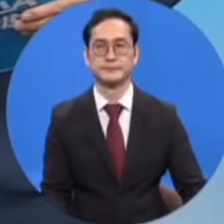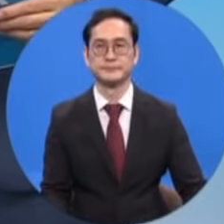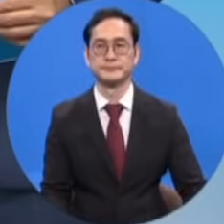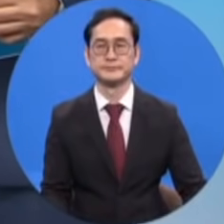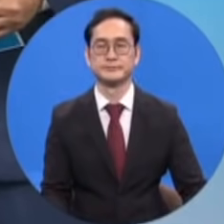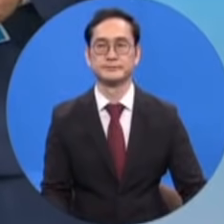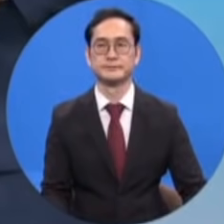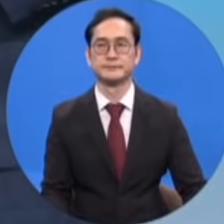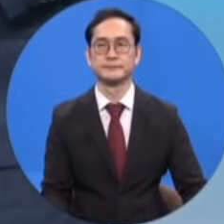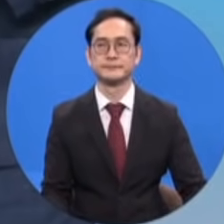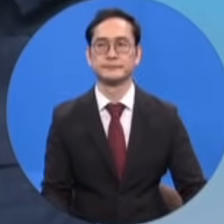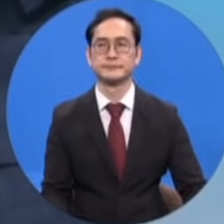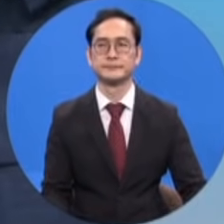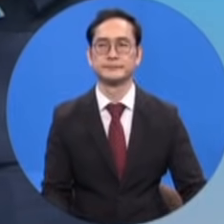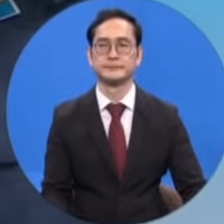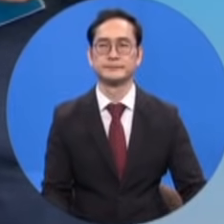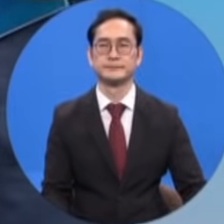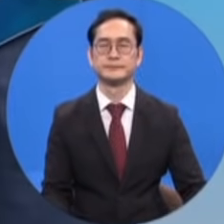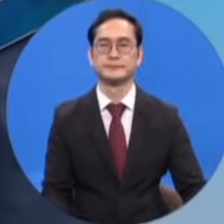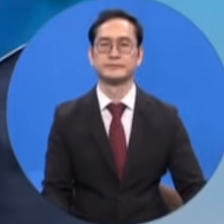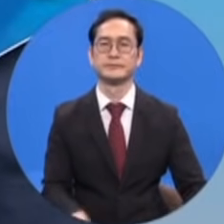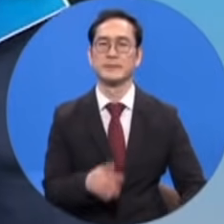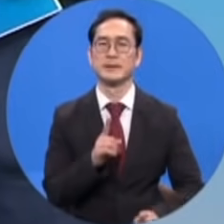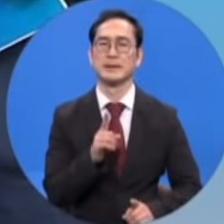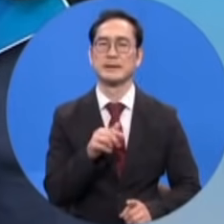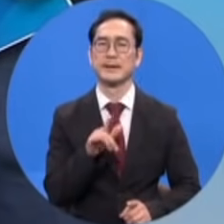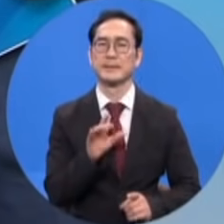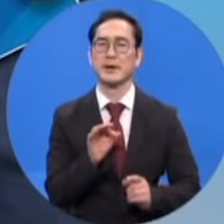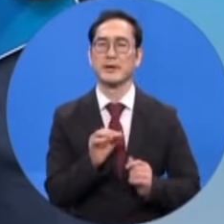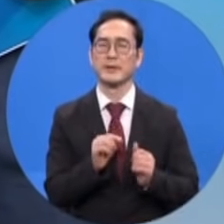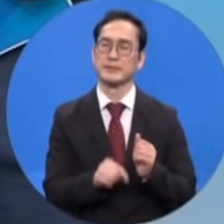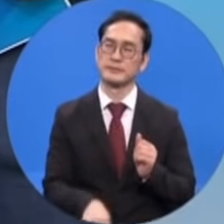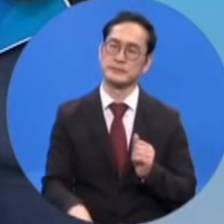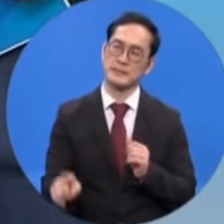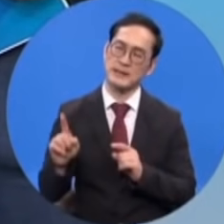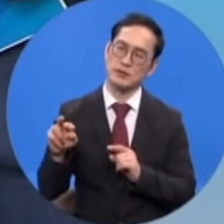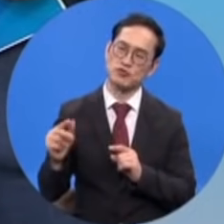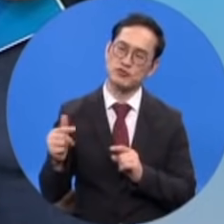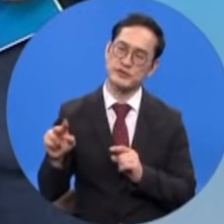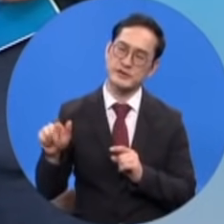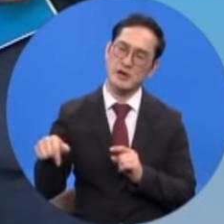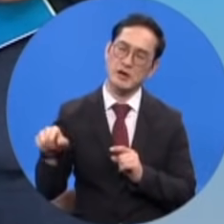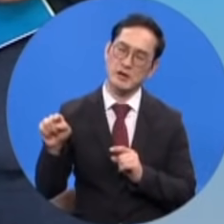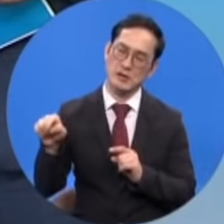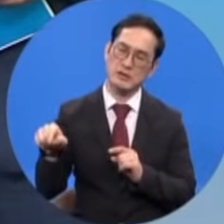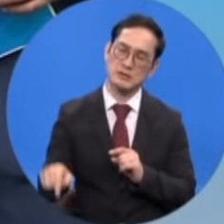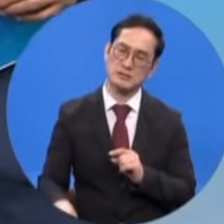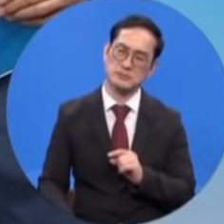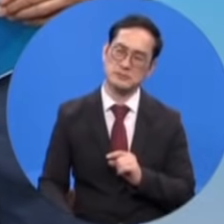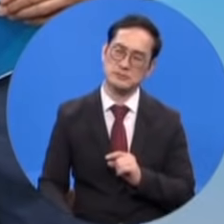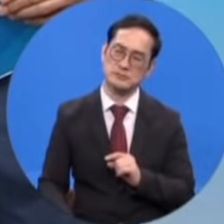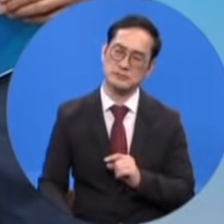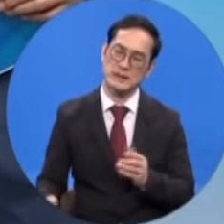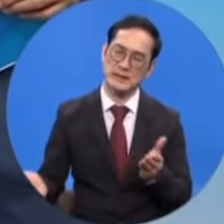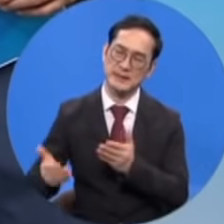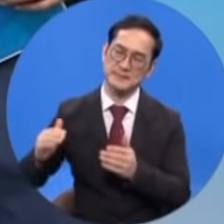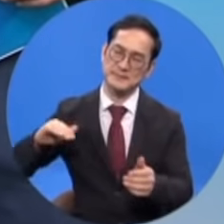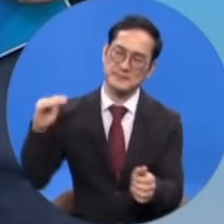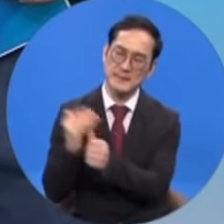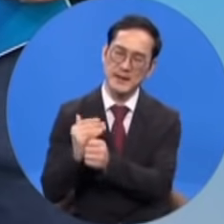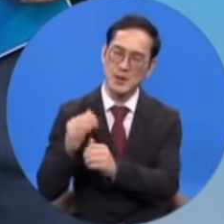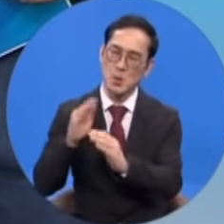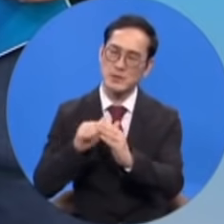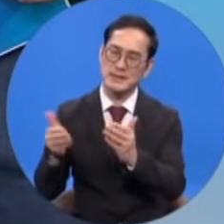자 이제 명 지사의 발을 정리를 해보겠습니다 이준석 대표를 향해 서는 부정한 관리를 파면 에 공지 건물을 못하게 하겠다 라는 뜻의